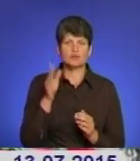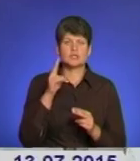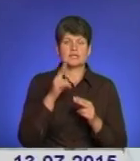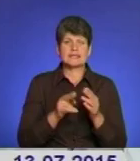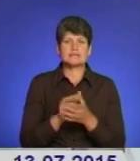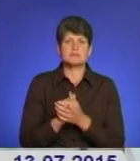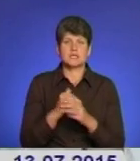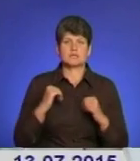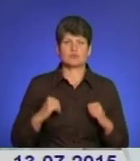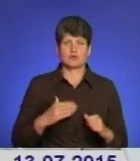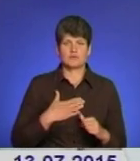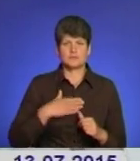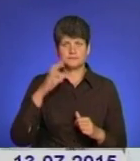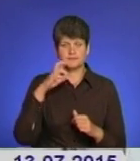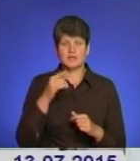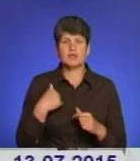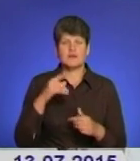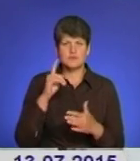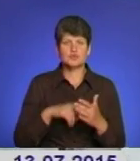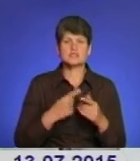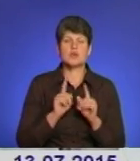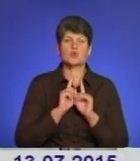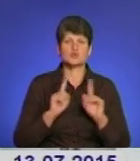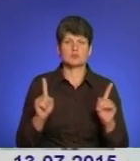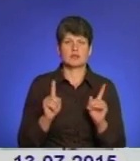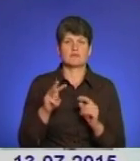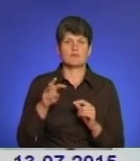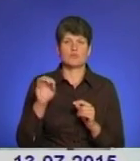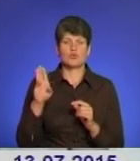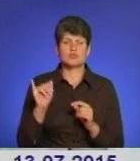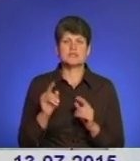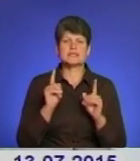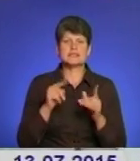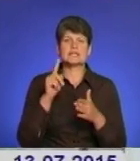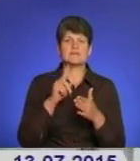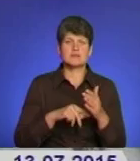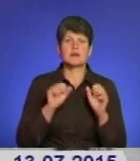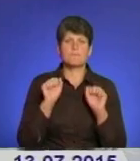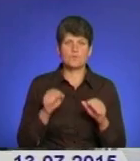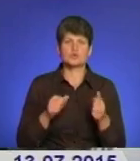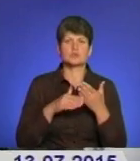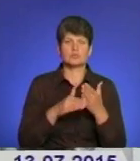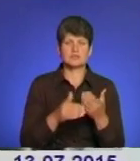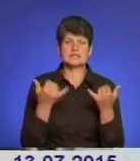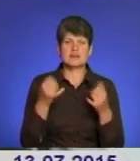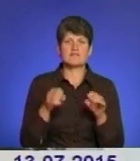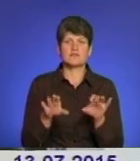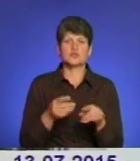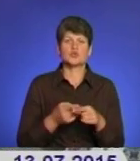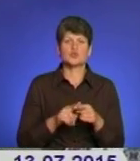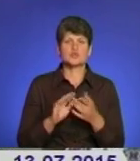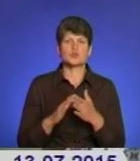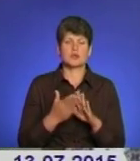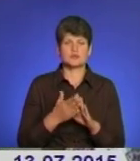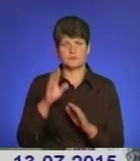землі. Я вірю, що це особливі мощі. І я думаю, що тільки віра може допомогти зараз вирішити цю ситуацію, яка є в